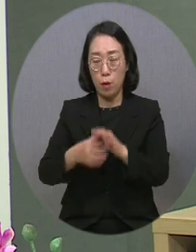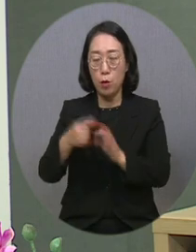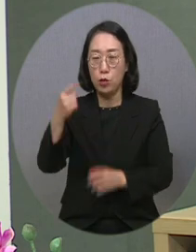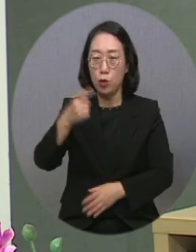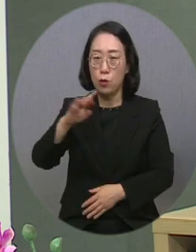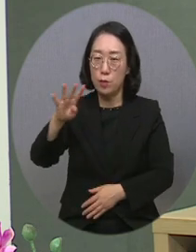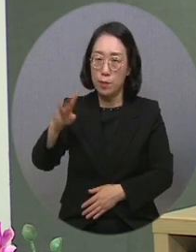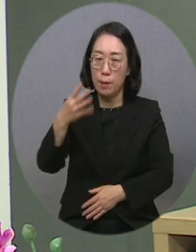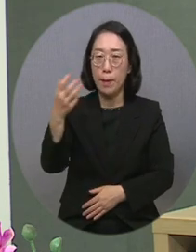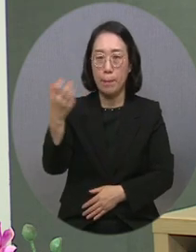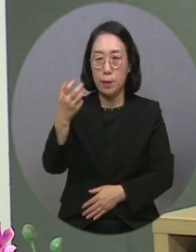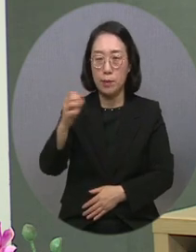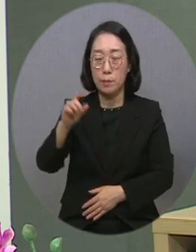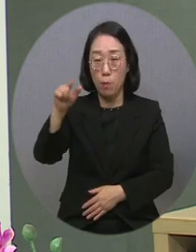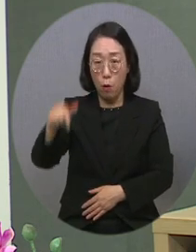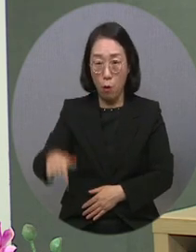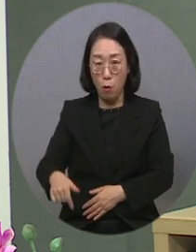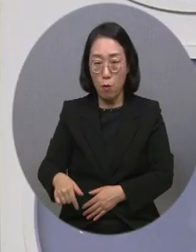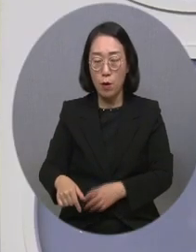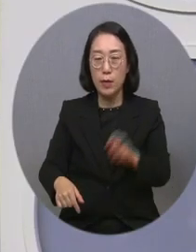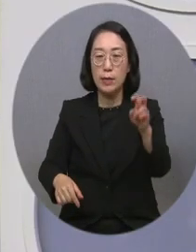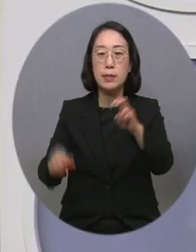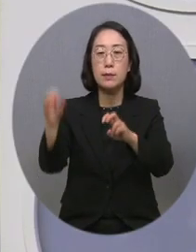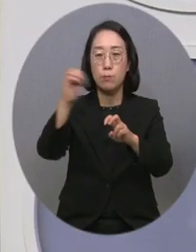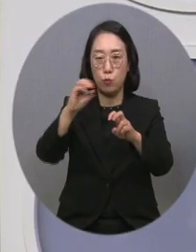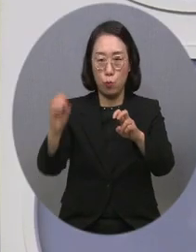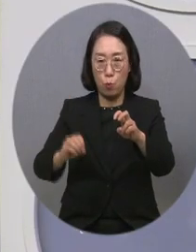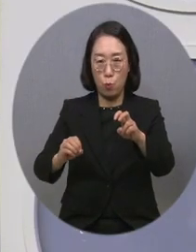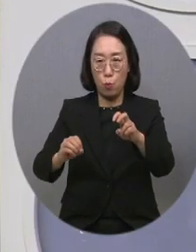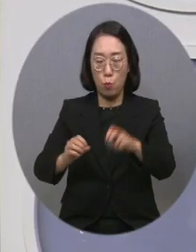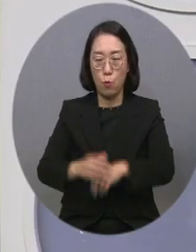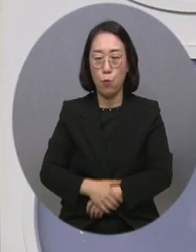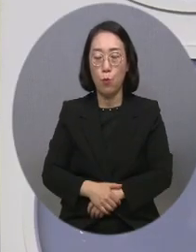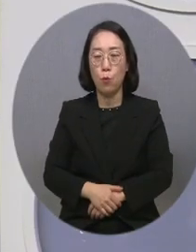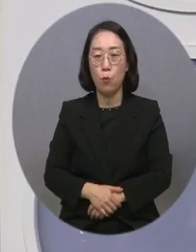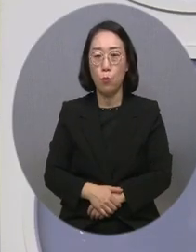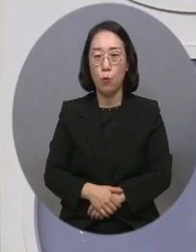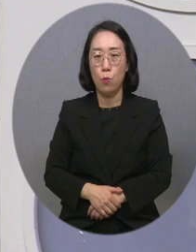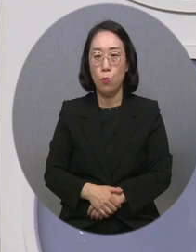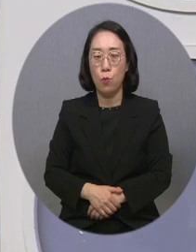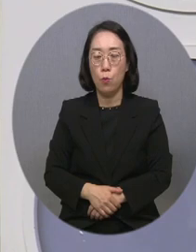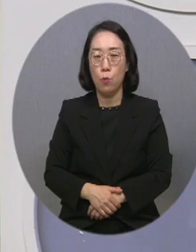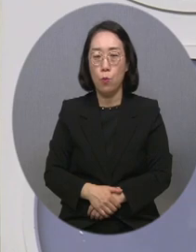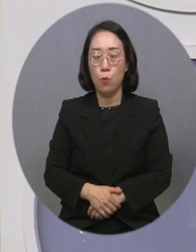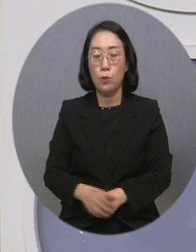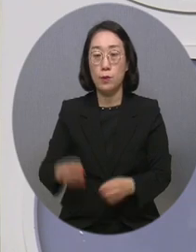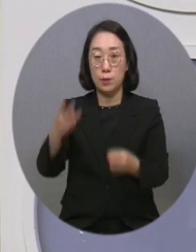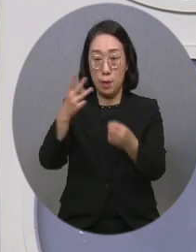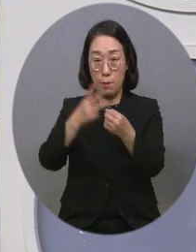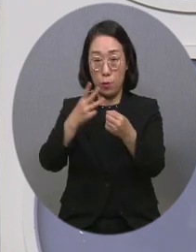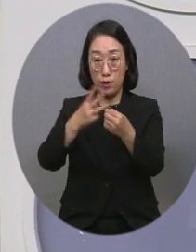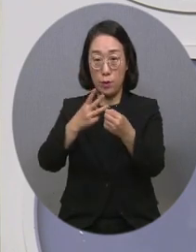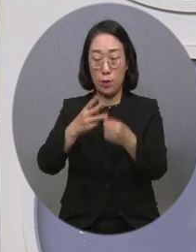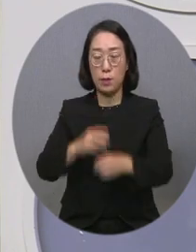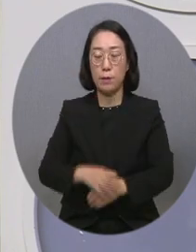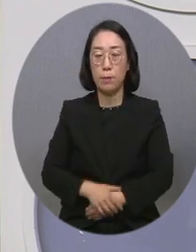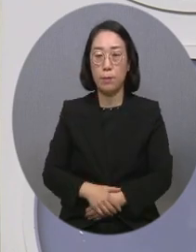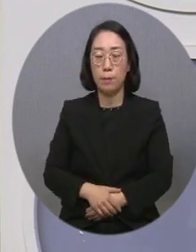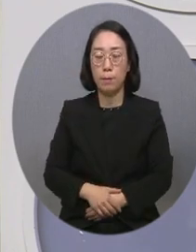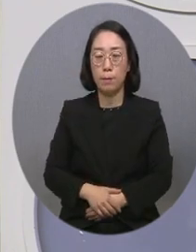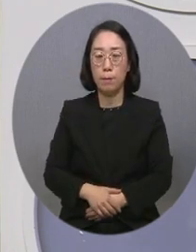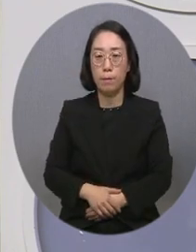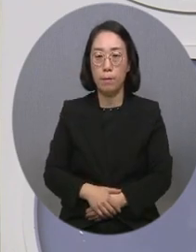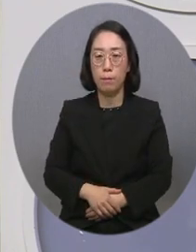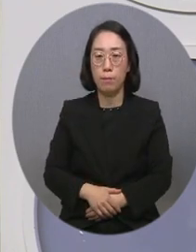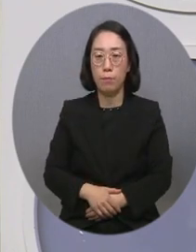1,480억 정도에서 한 20% 정도 차지했었고 세 번째 이제 그